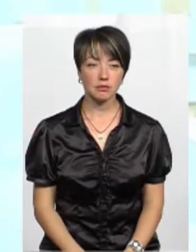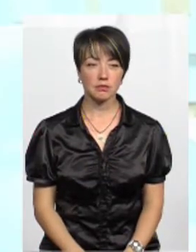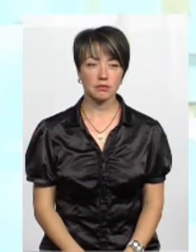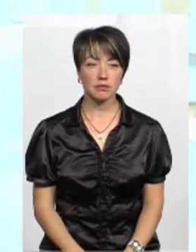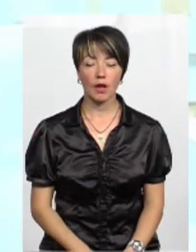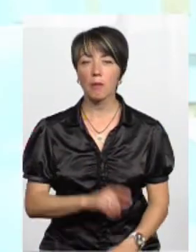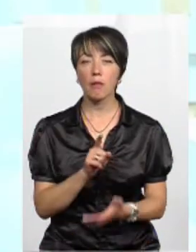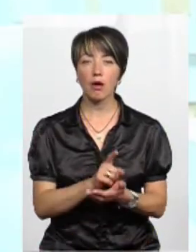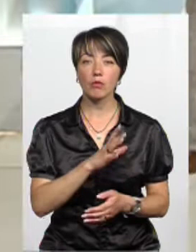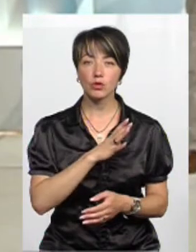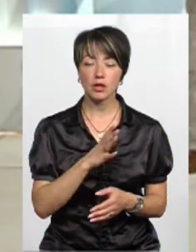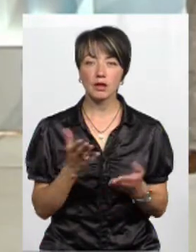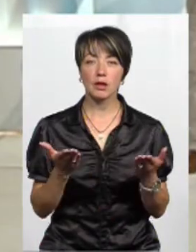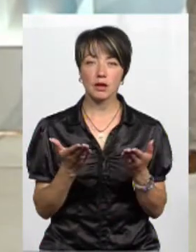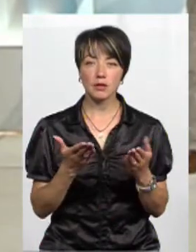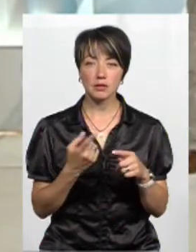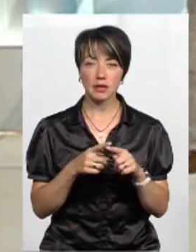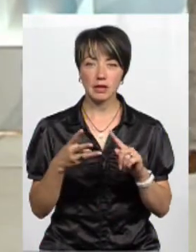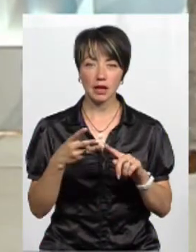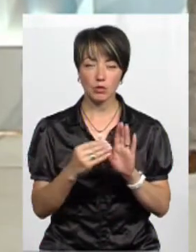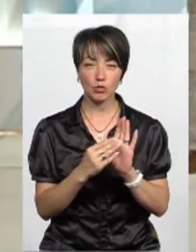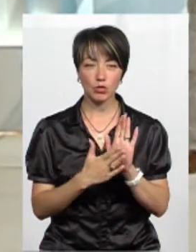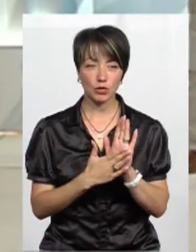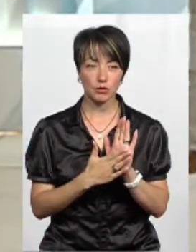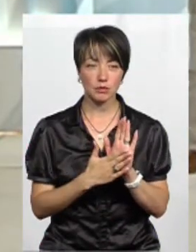Що там мало бути чи має бути третім пунктом?